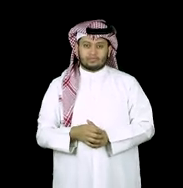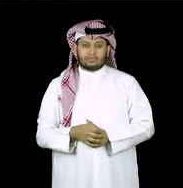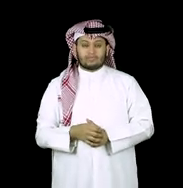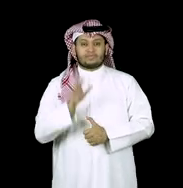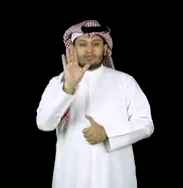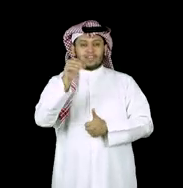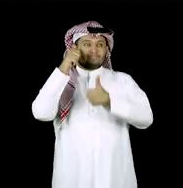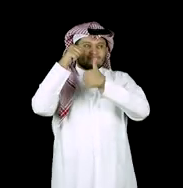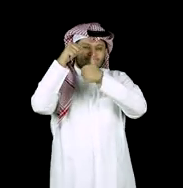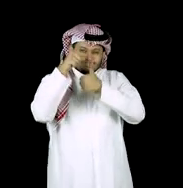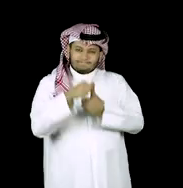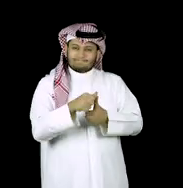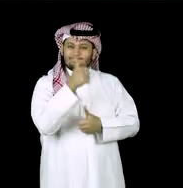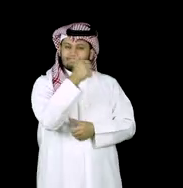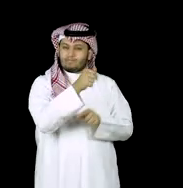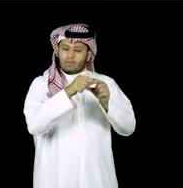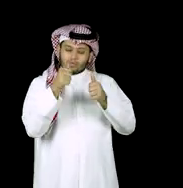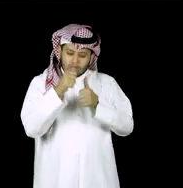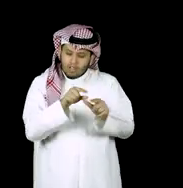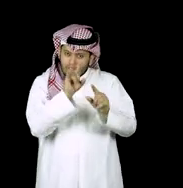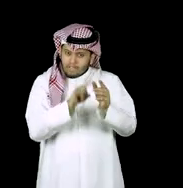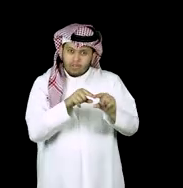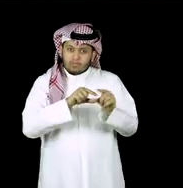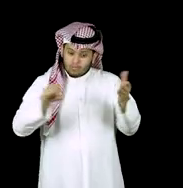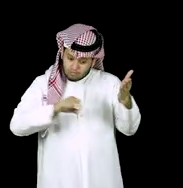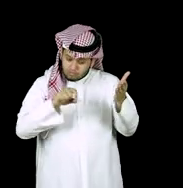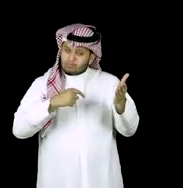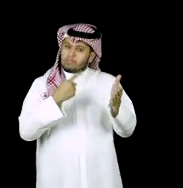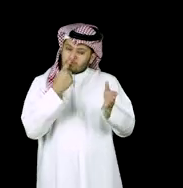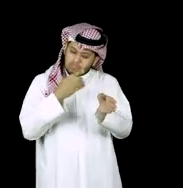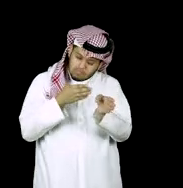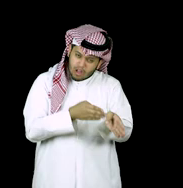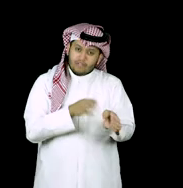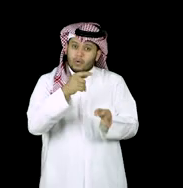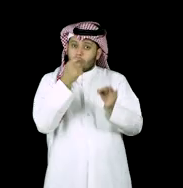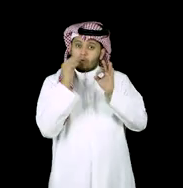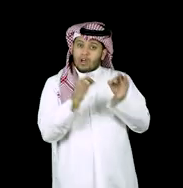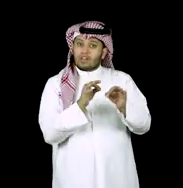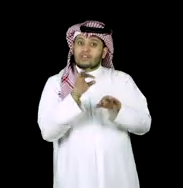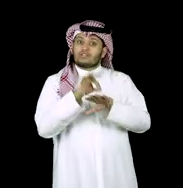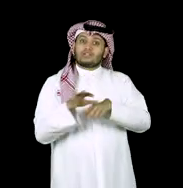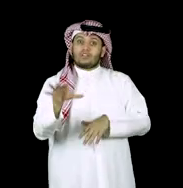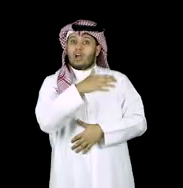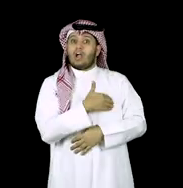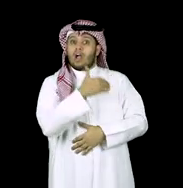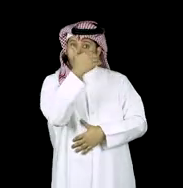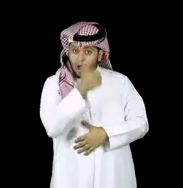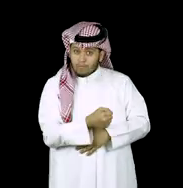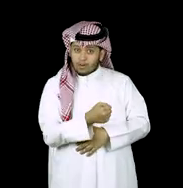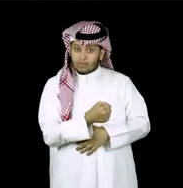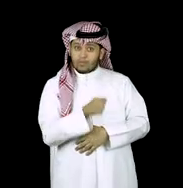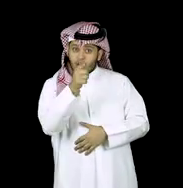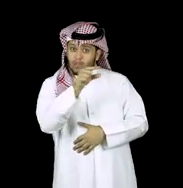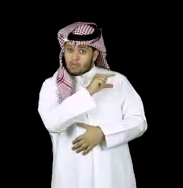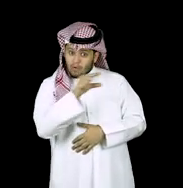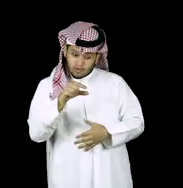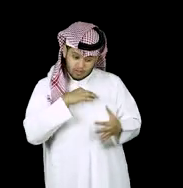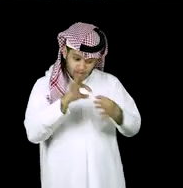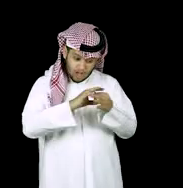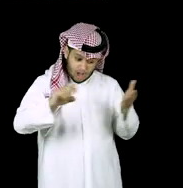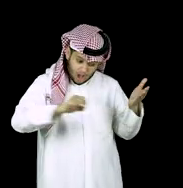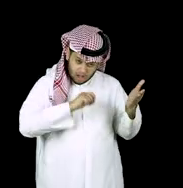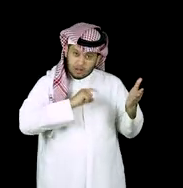الوفاء بالعهود والمواثيق، قال تعالى: يا أيها الذين آمنوا أوفوا